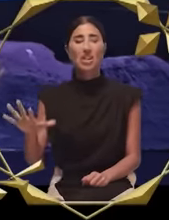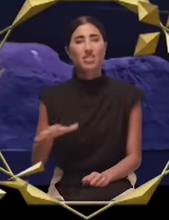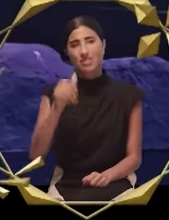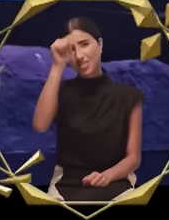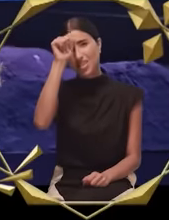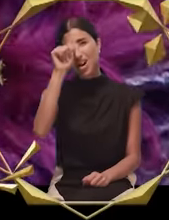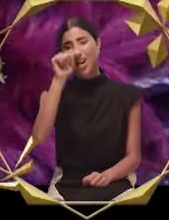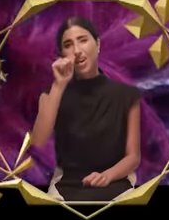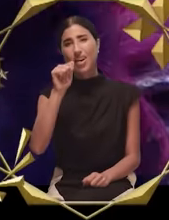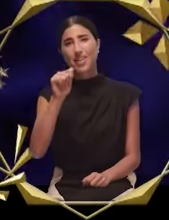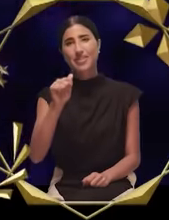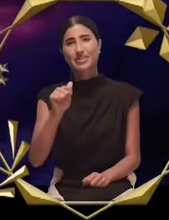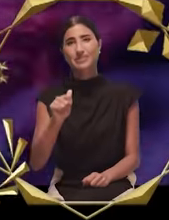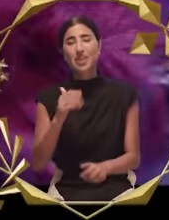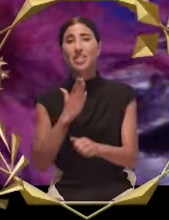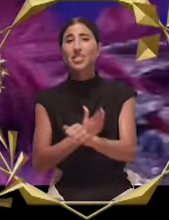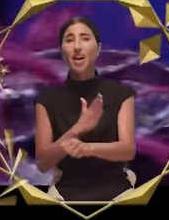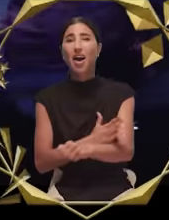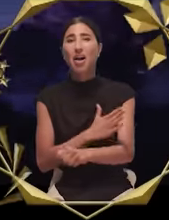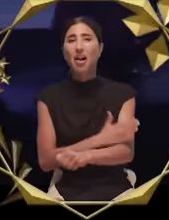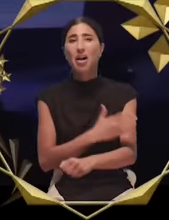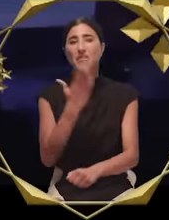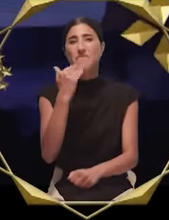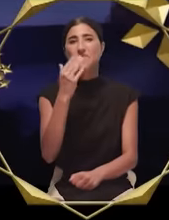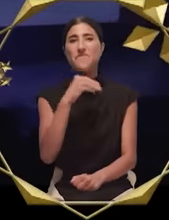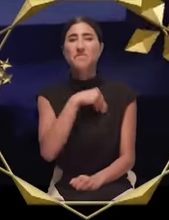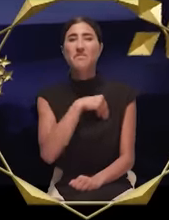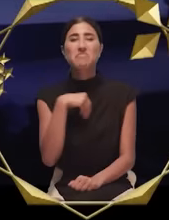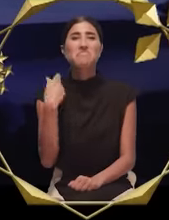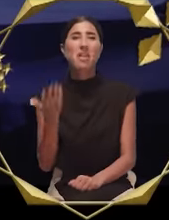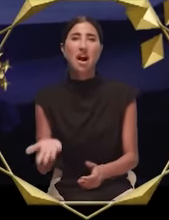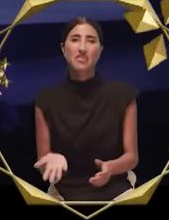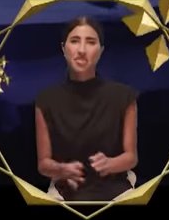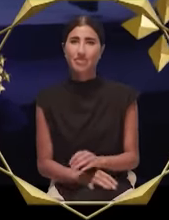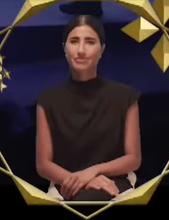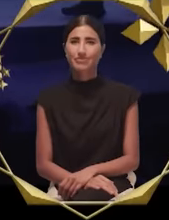تعب الرحلة يا خسارة